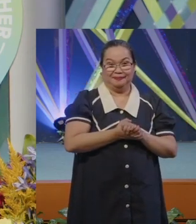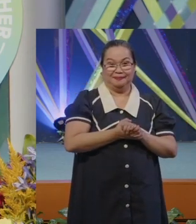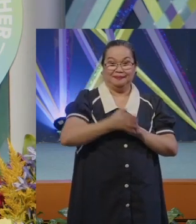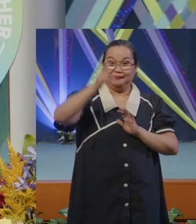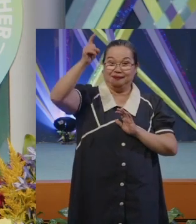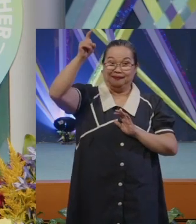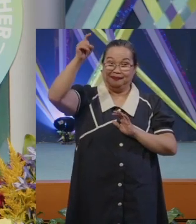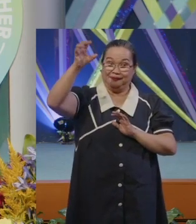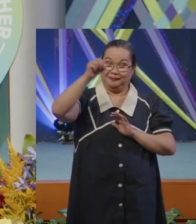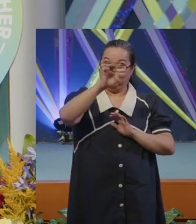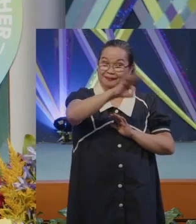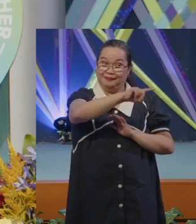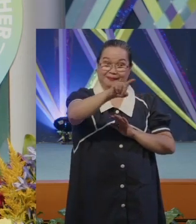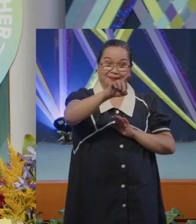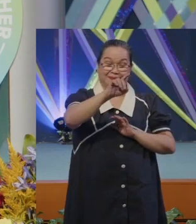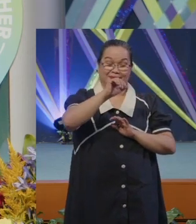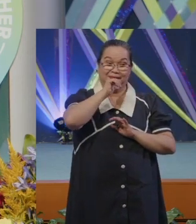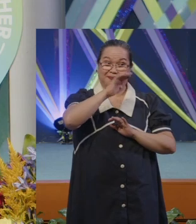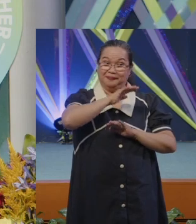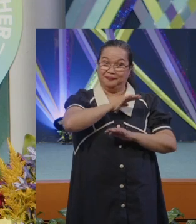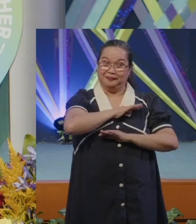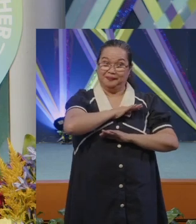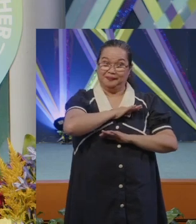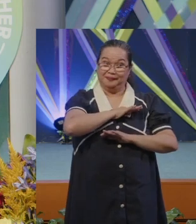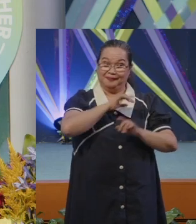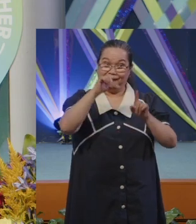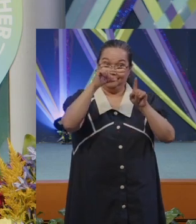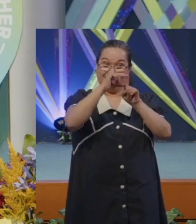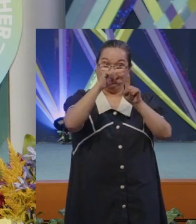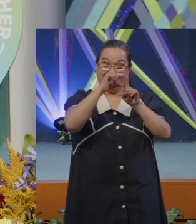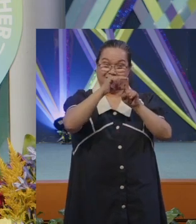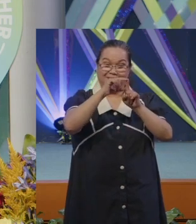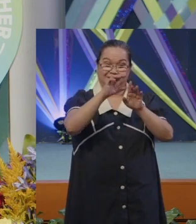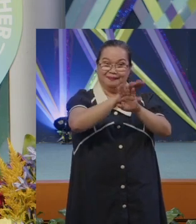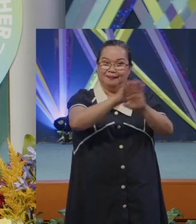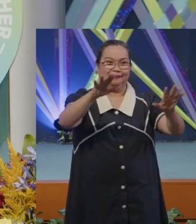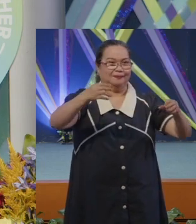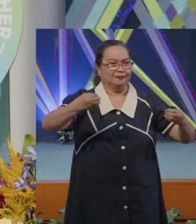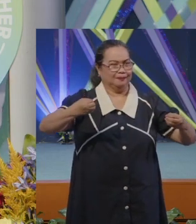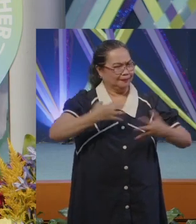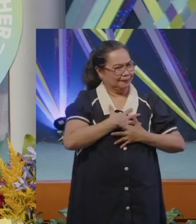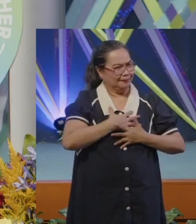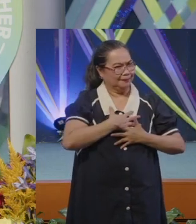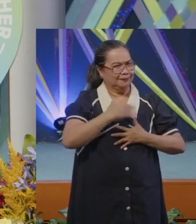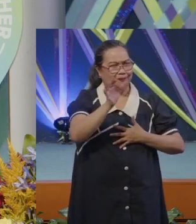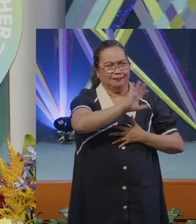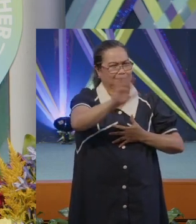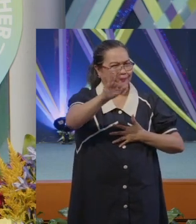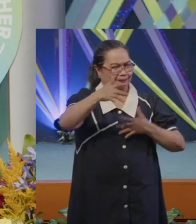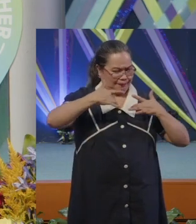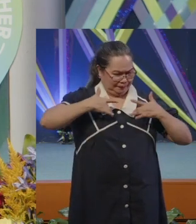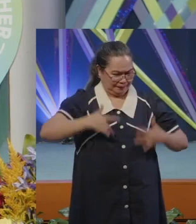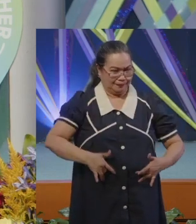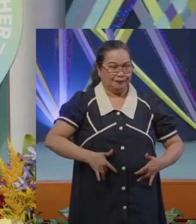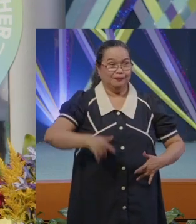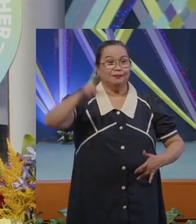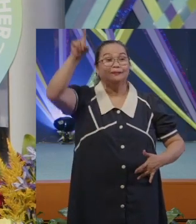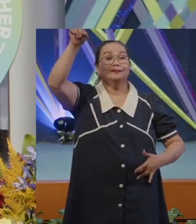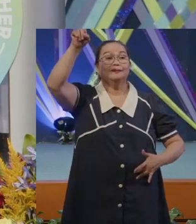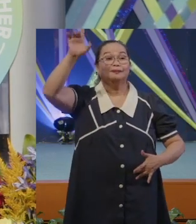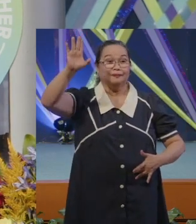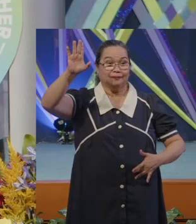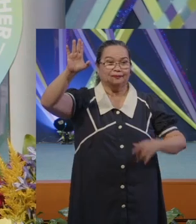kung hindi pa kontento sa word ko, do not be frightened and do not be dismayed, for the Lord your God